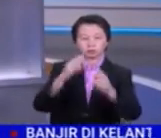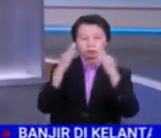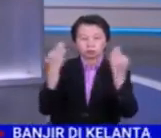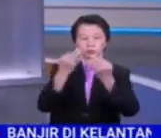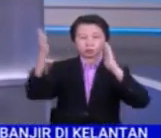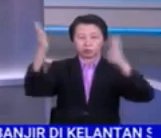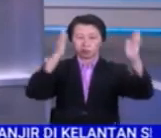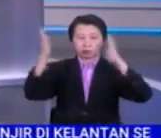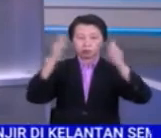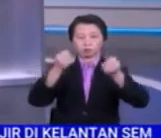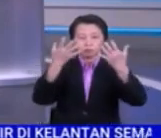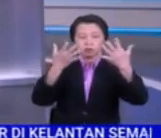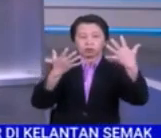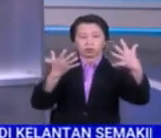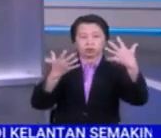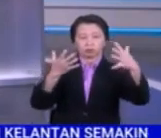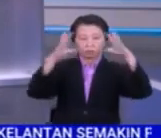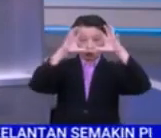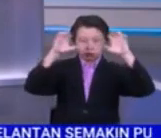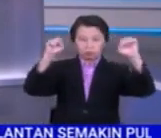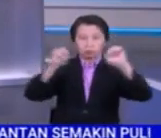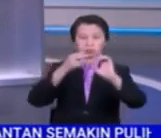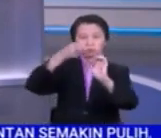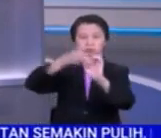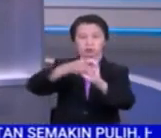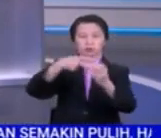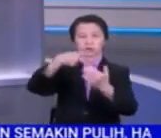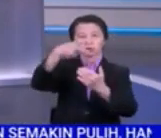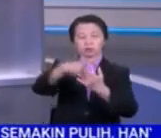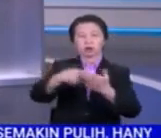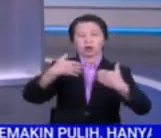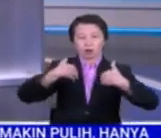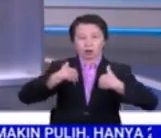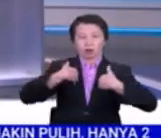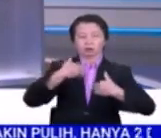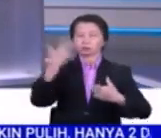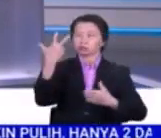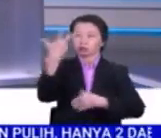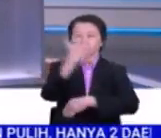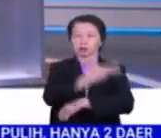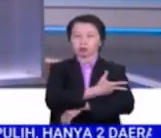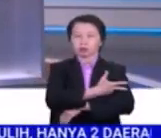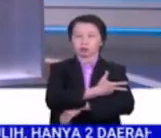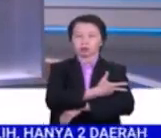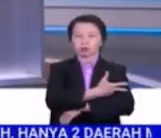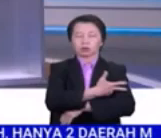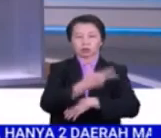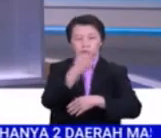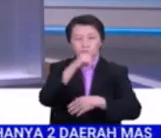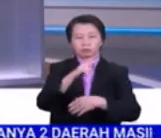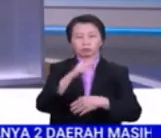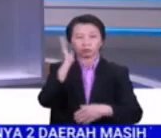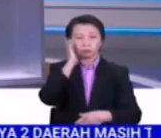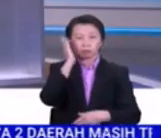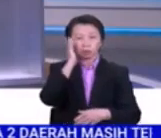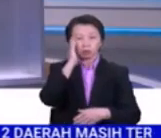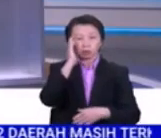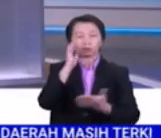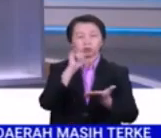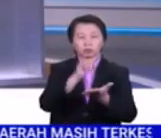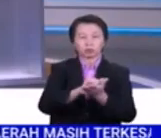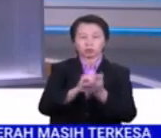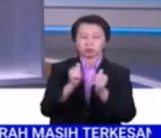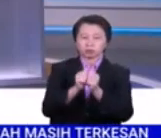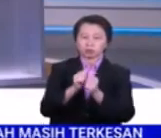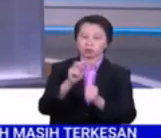Malaysia. Sebanyak 15 majikan menyertai program yang berlangsung selama 3 hari tersebut. Dan untuk perkembangan semasa bersama Nur